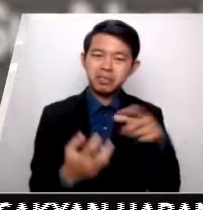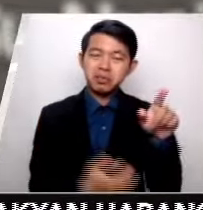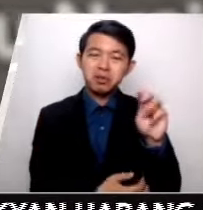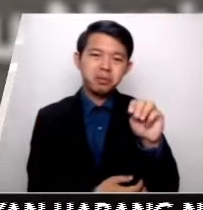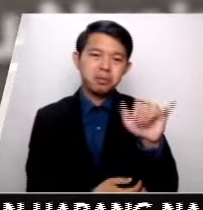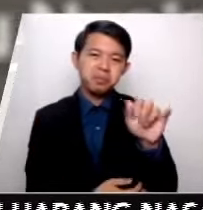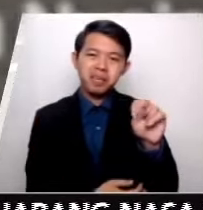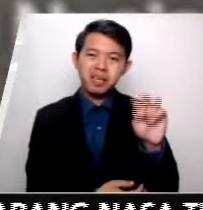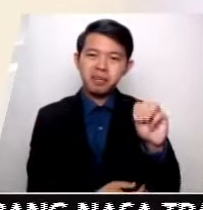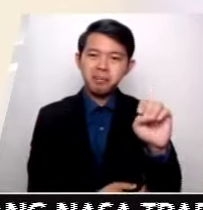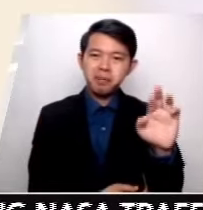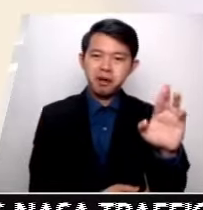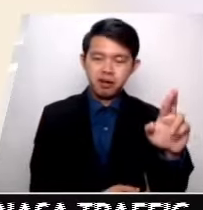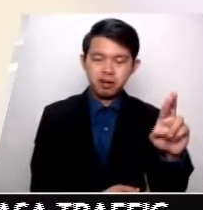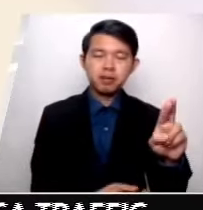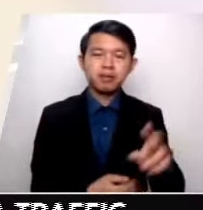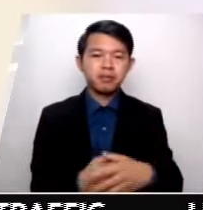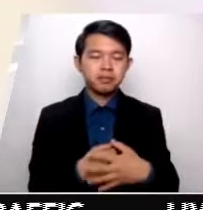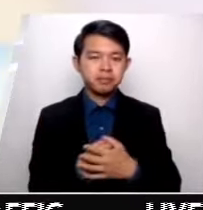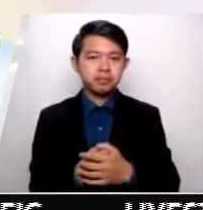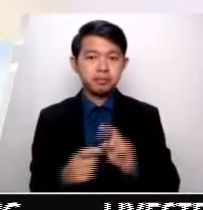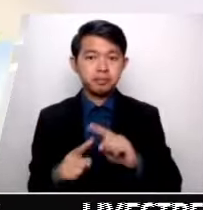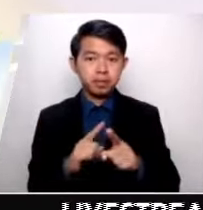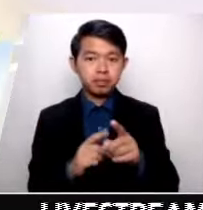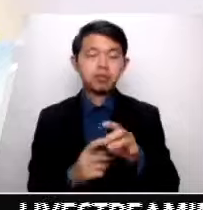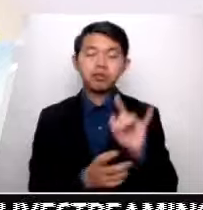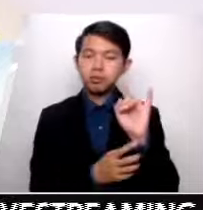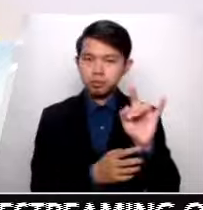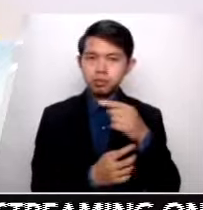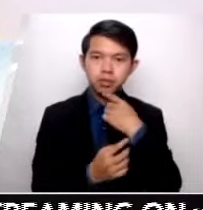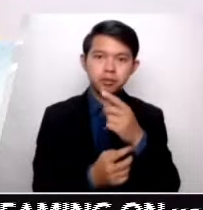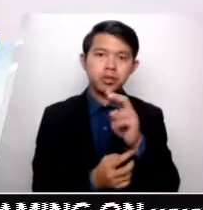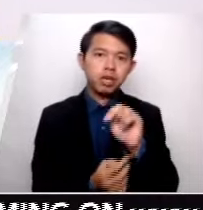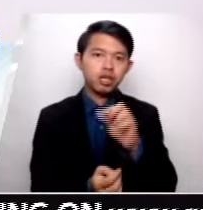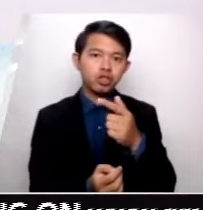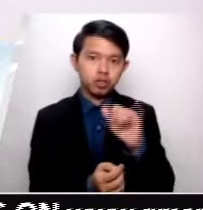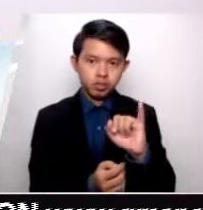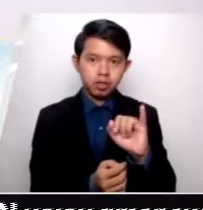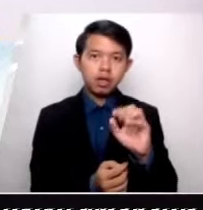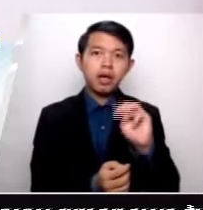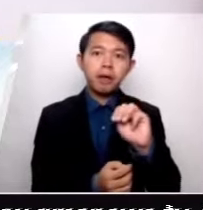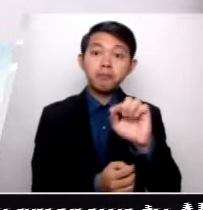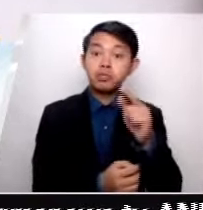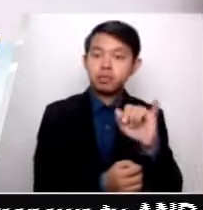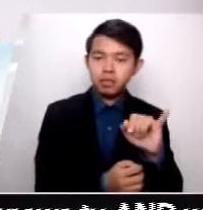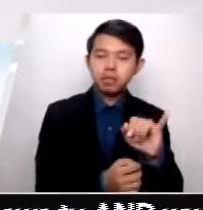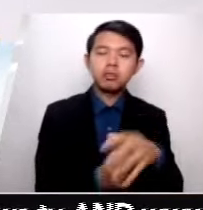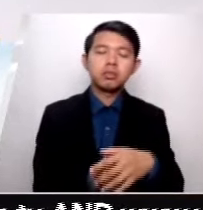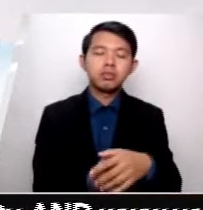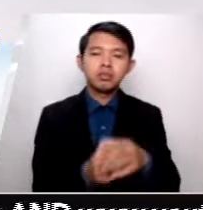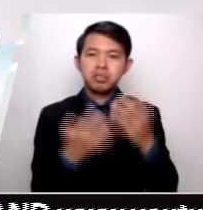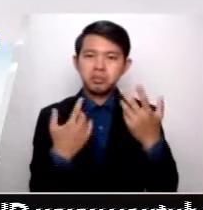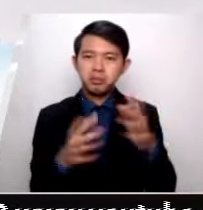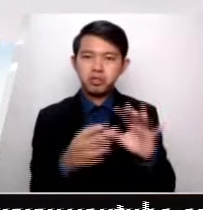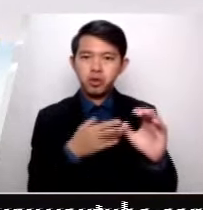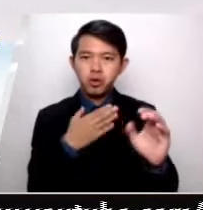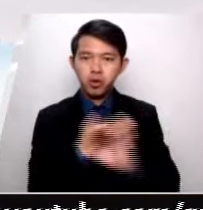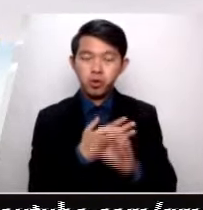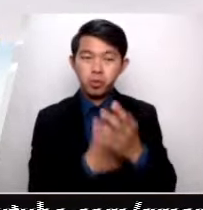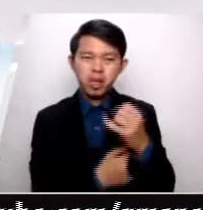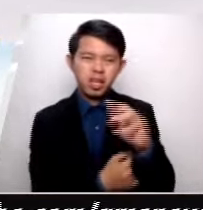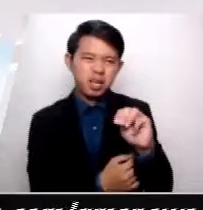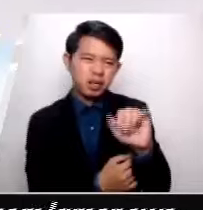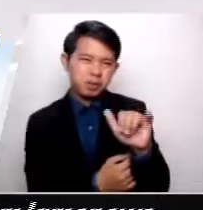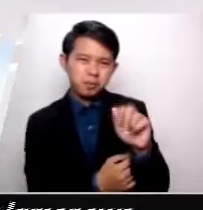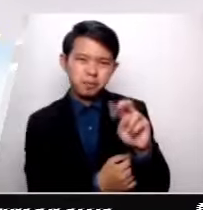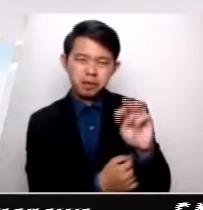nito, iniulat ng Thai media na tinapos na ng MGI ang franchise sa Myanmar. Makaraang tanggihan ni Miss Myanmar ang corona bilang